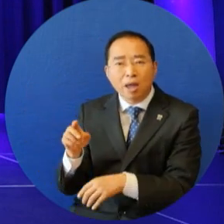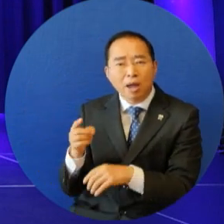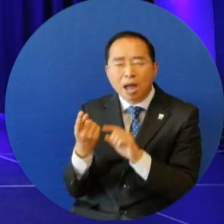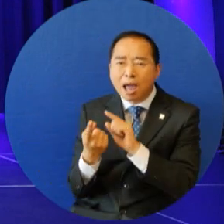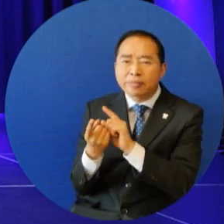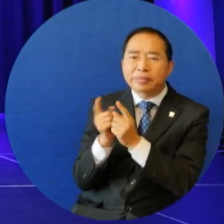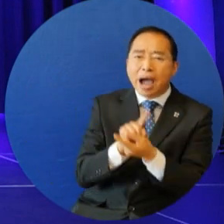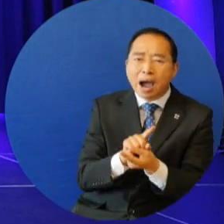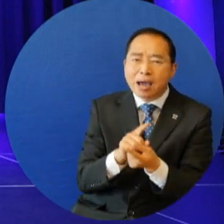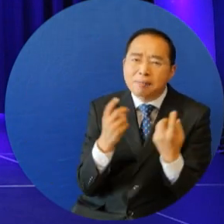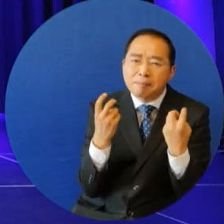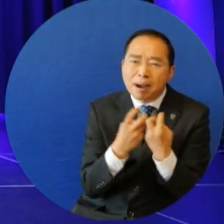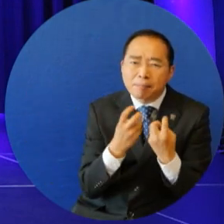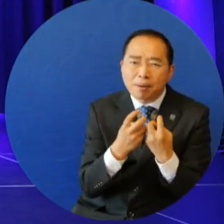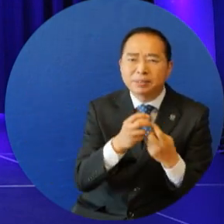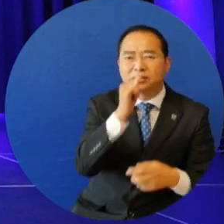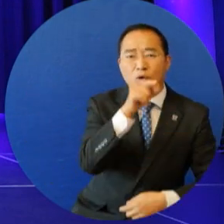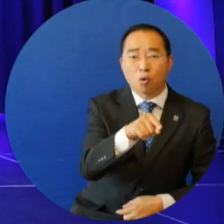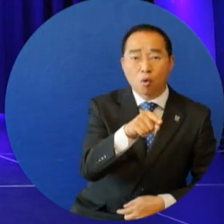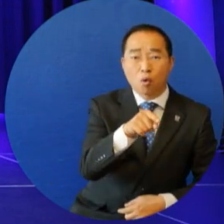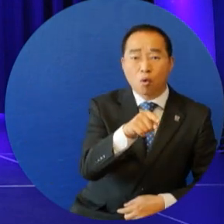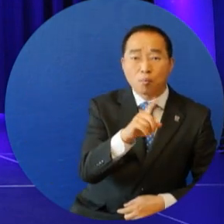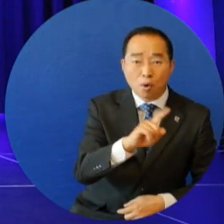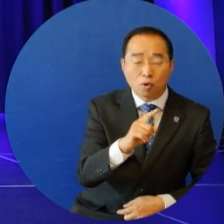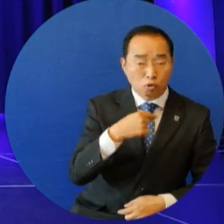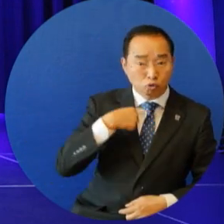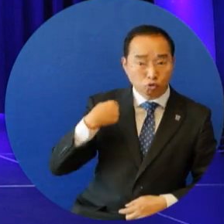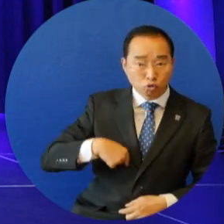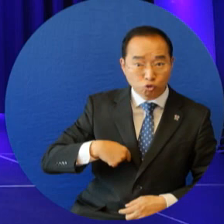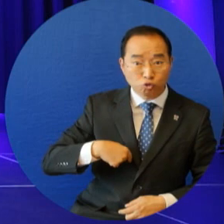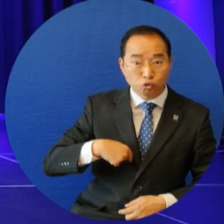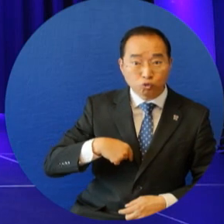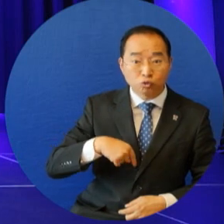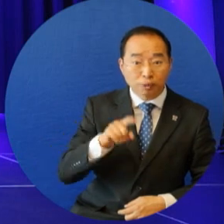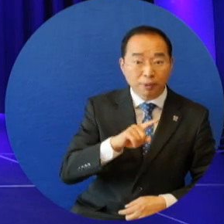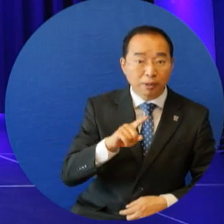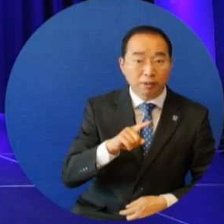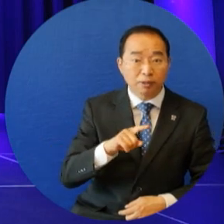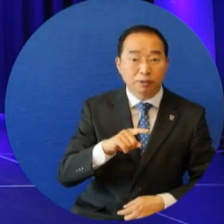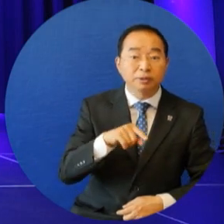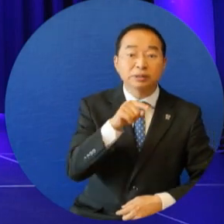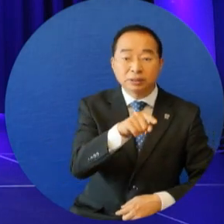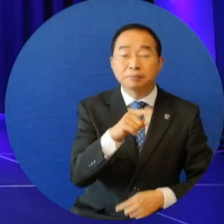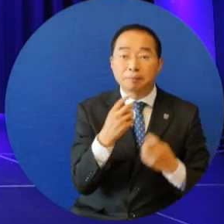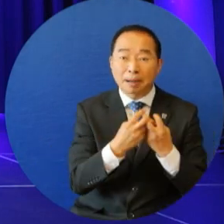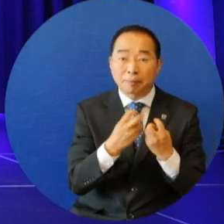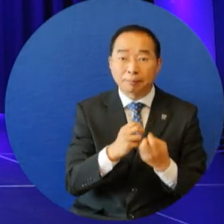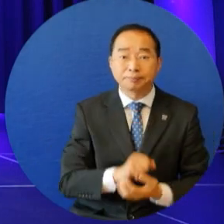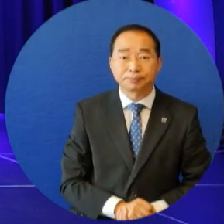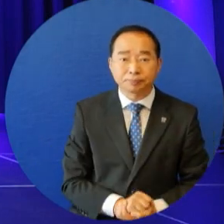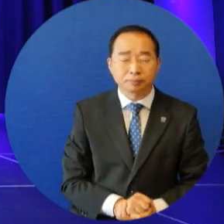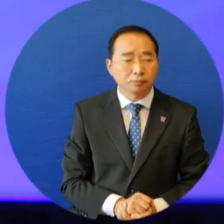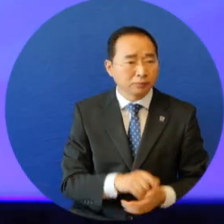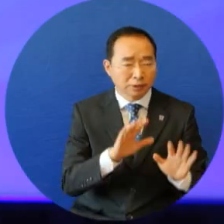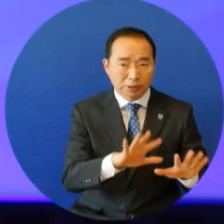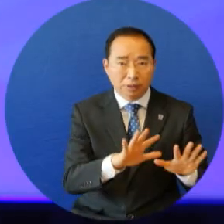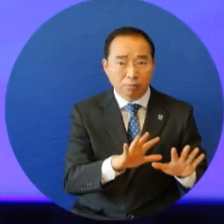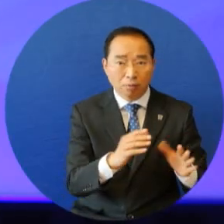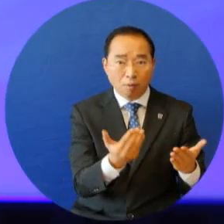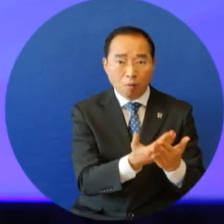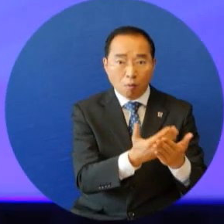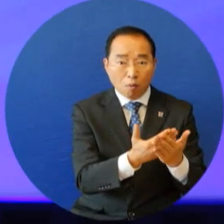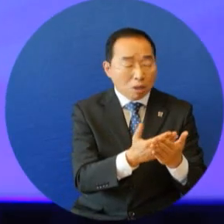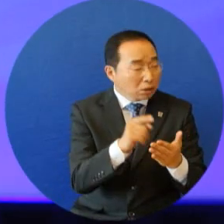대항하는 다른 결제 시스템들이 나와요. 즉 중국의 입장에서는 지금 칩스라는 결제 시스템을 쓰는데